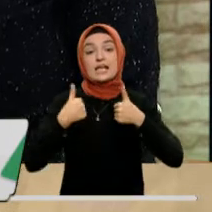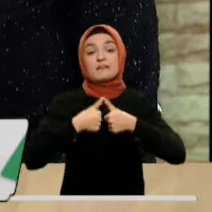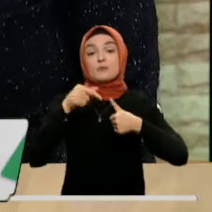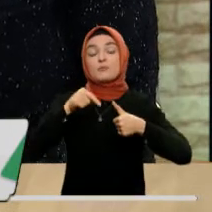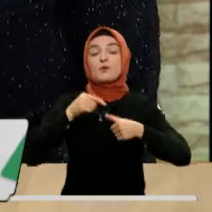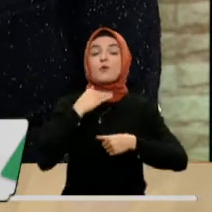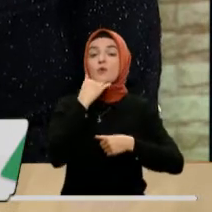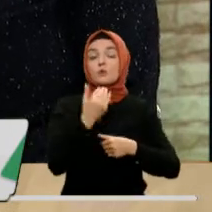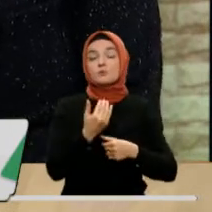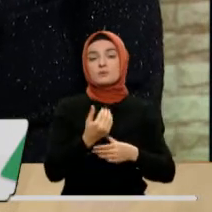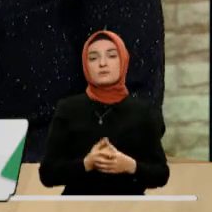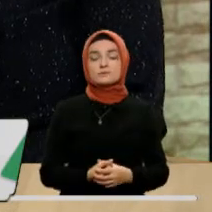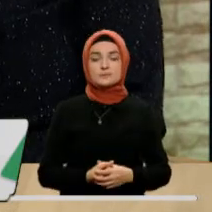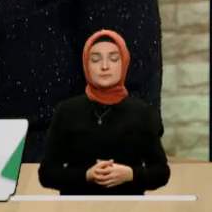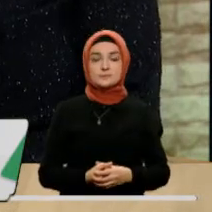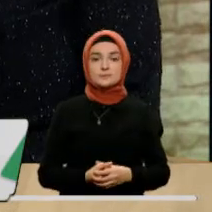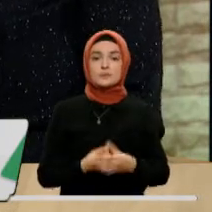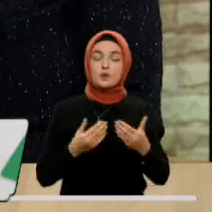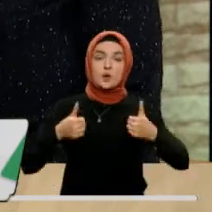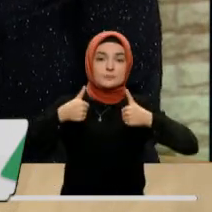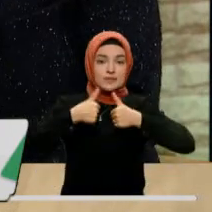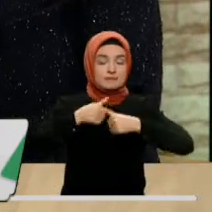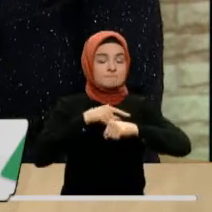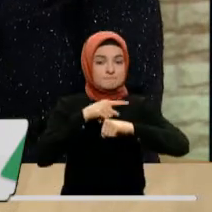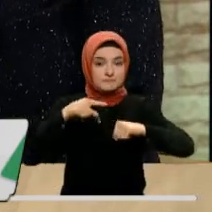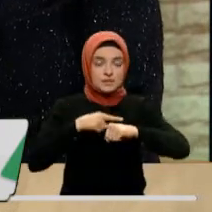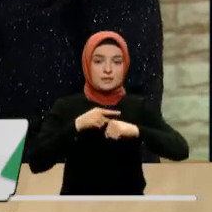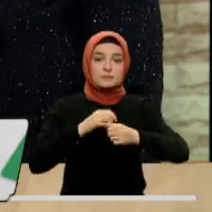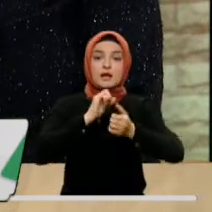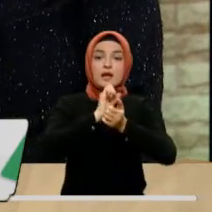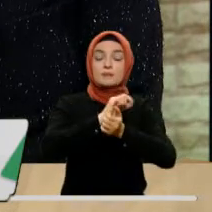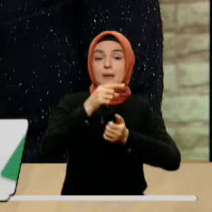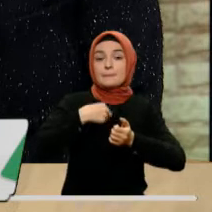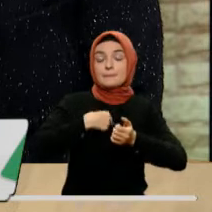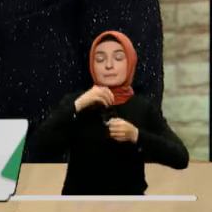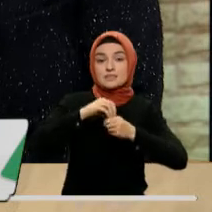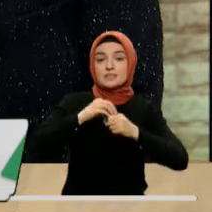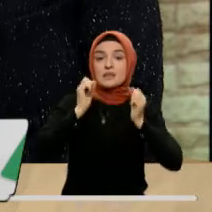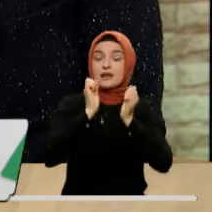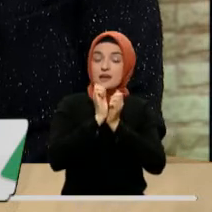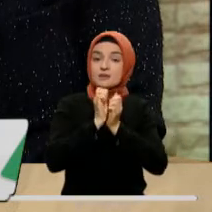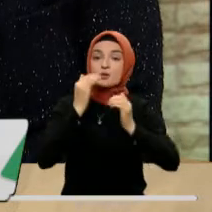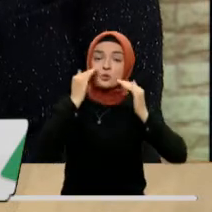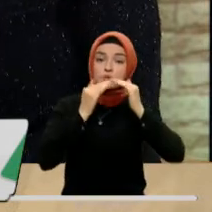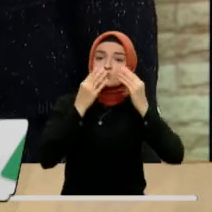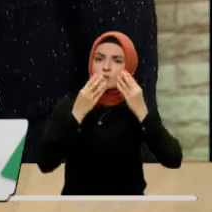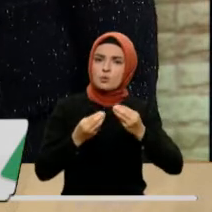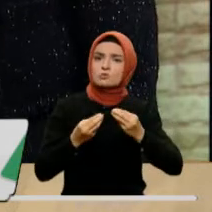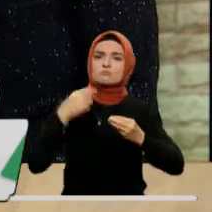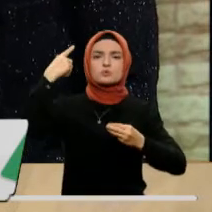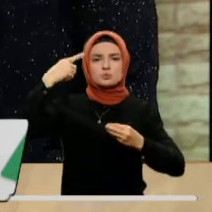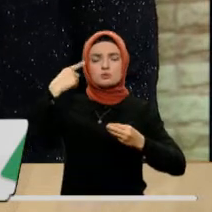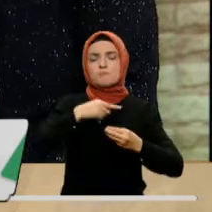Peki, olmaz. Hocam farz edelim ki evlilik çağındayız. Artık hani ailemiz de bizim için evliliğin uygun olduğunu düşünüyor. Biz de belli bir olgunluğa